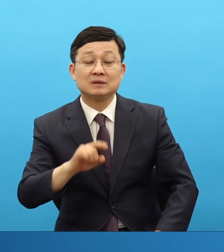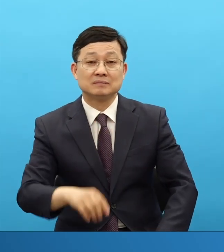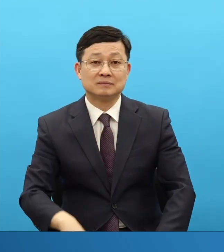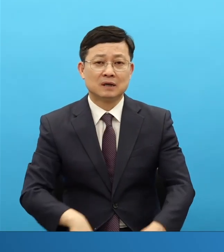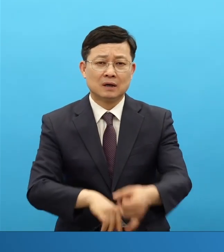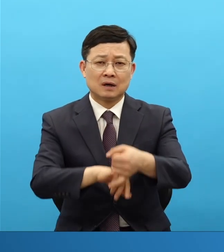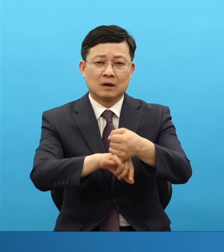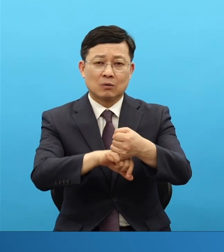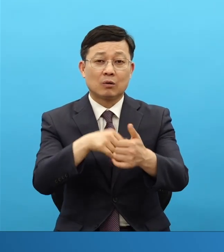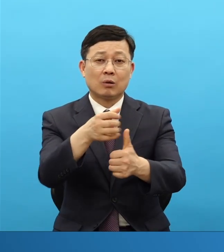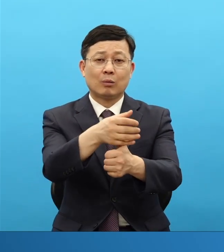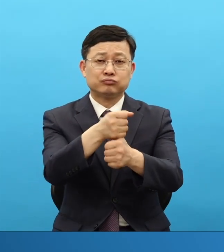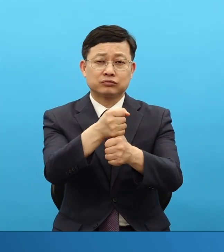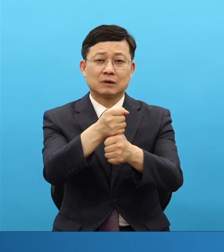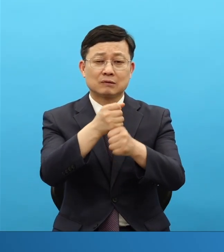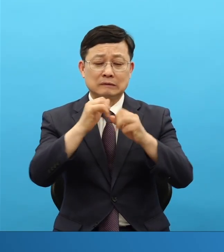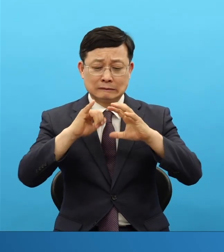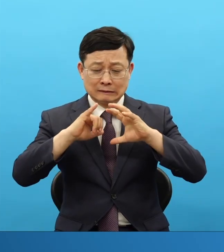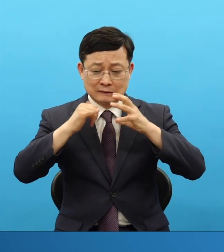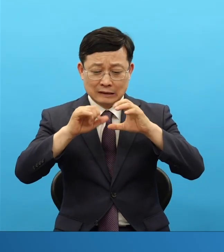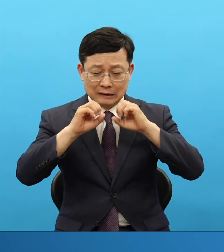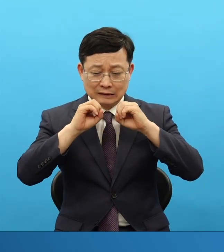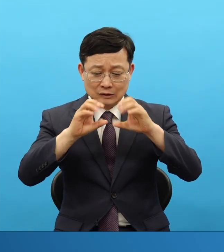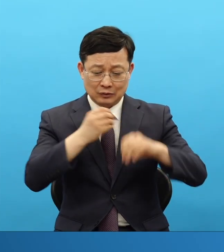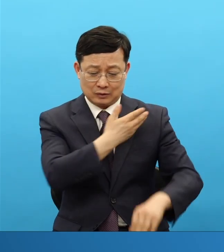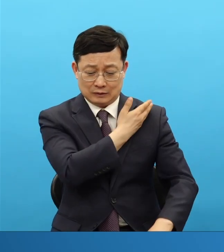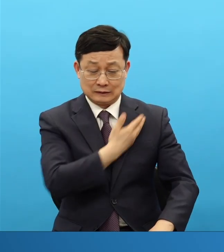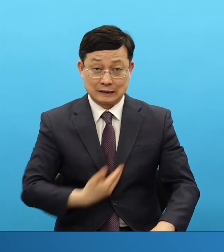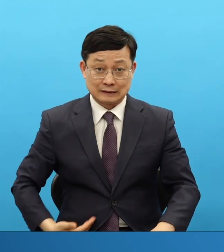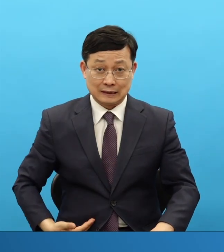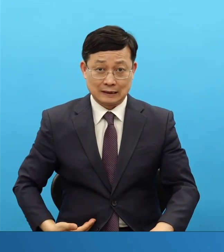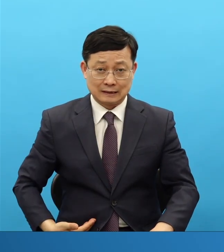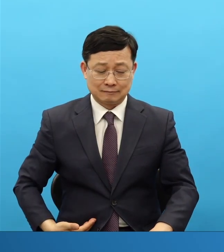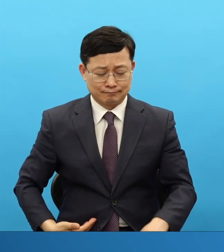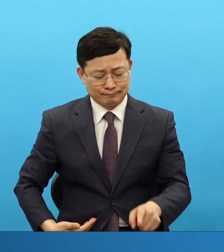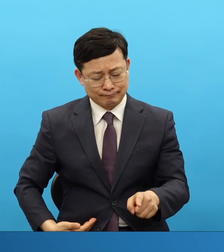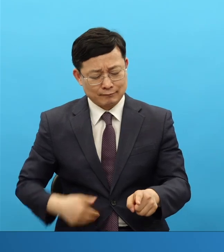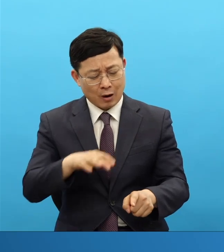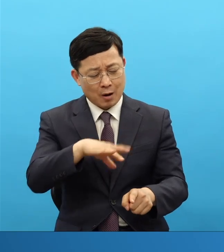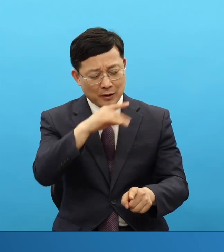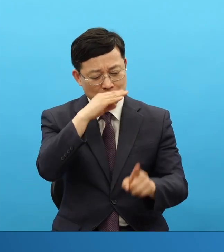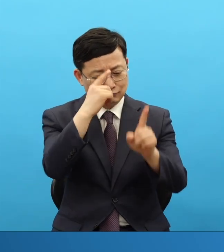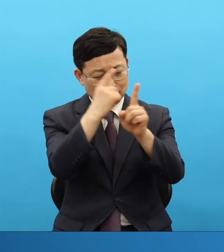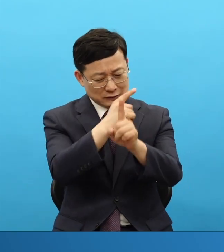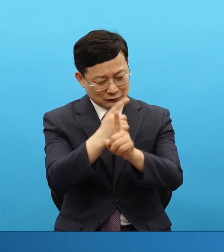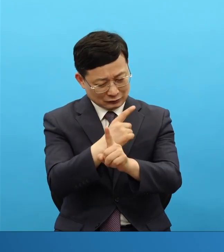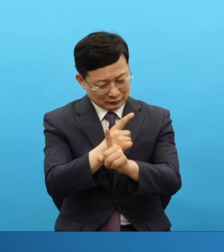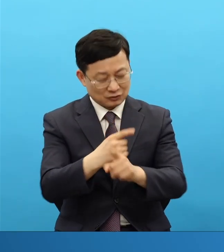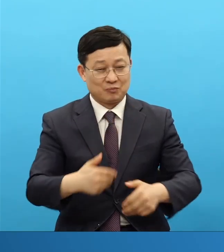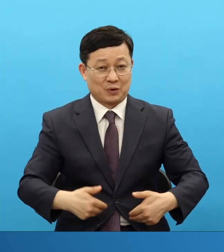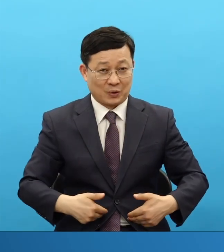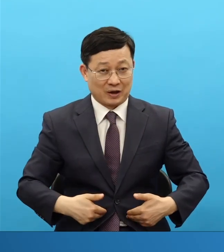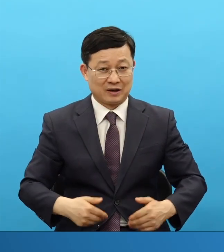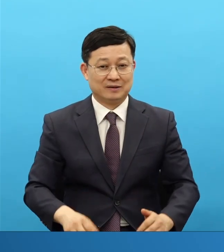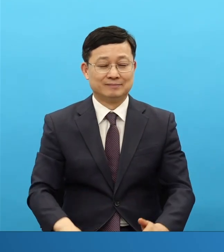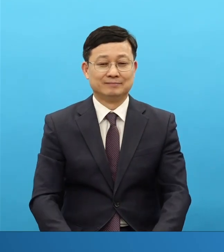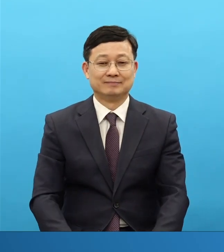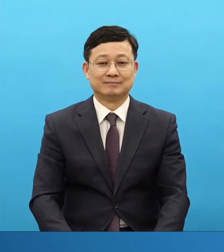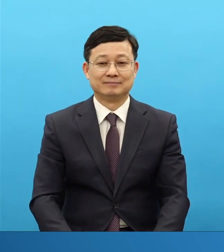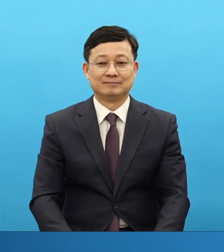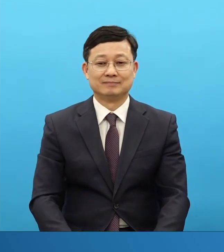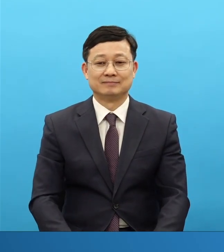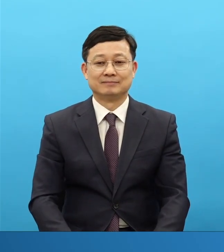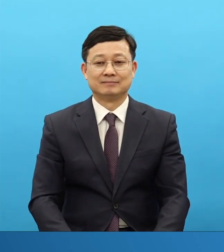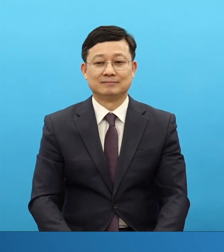꼭 붙잡고 세계 전도 제자를 먼저 치유해야 돼요. Hold to this and heal the evangelical disciples of the world first.